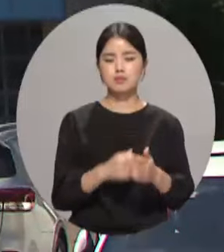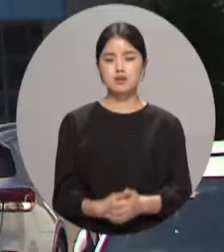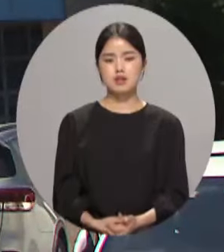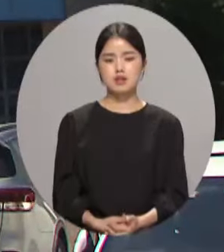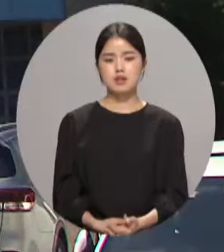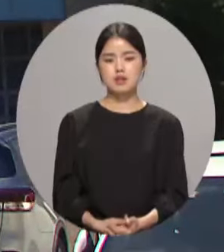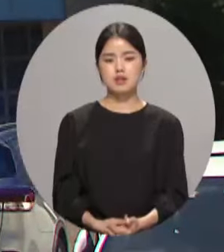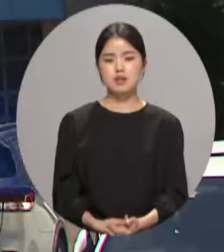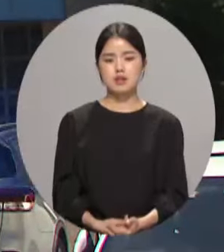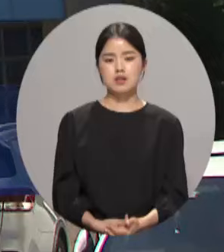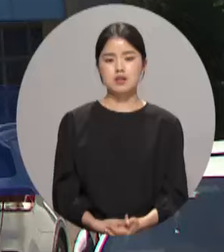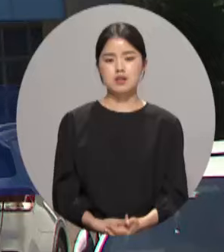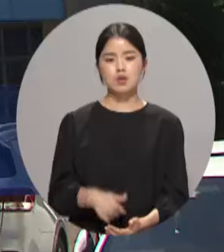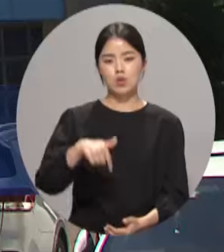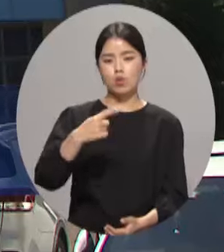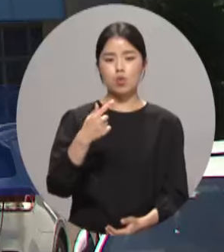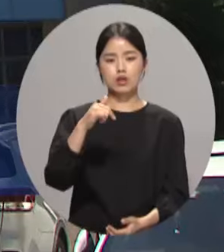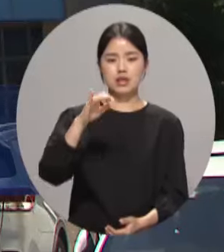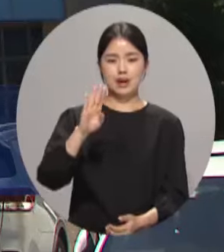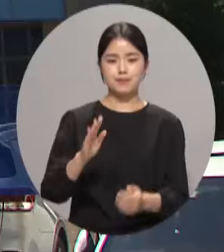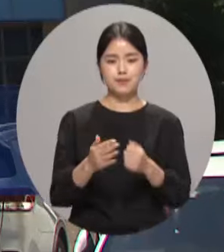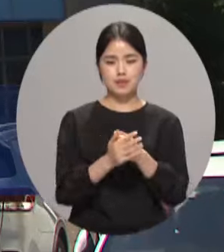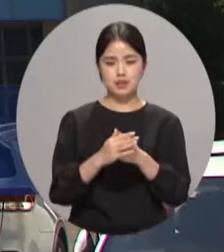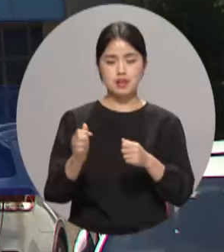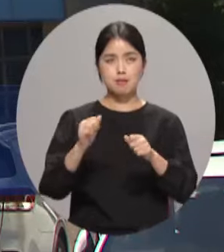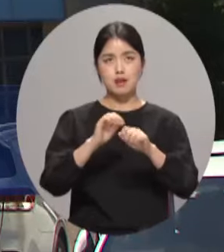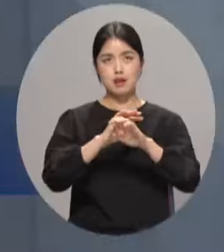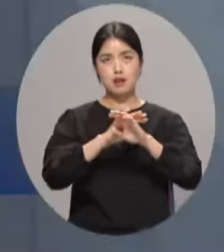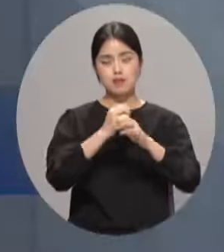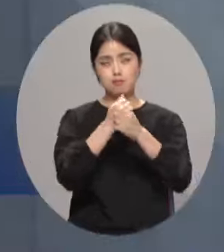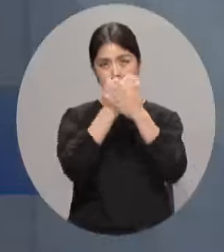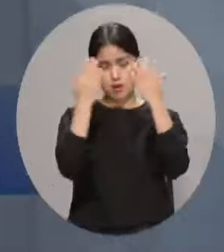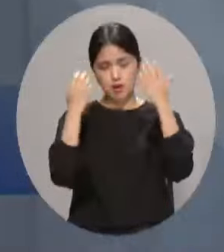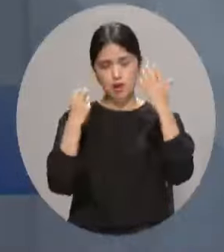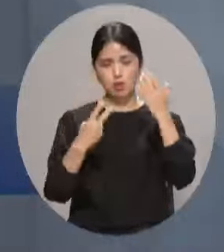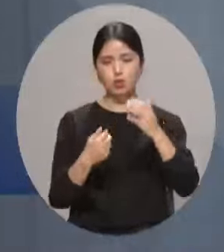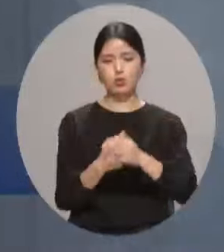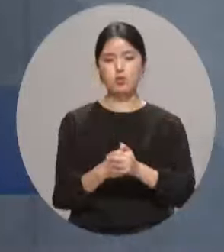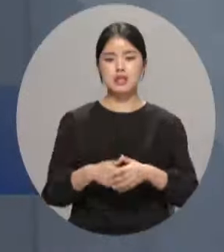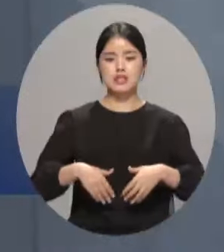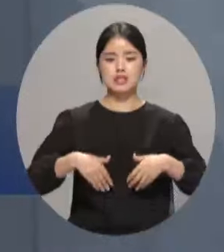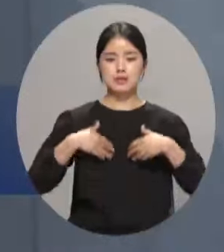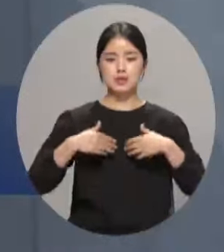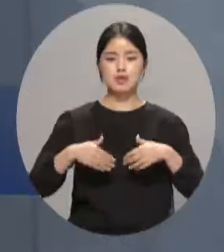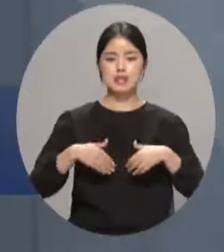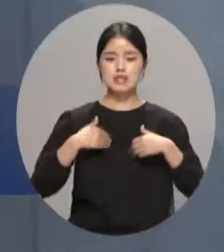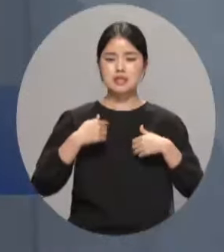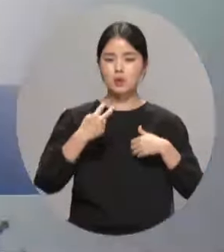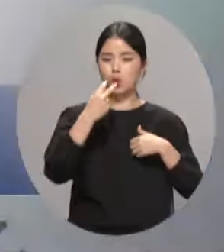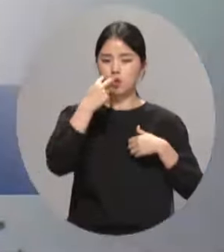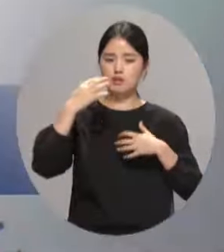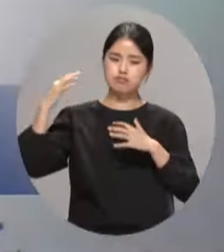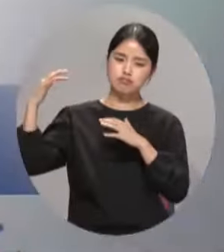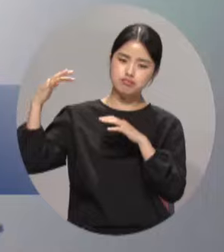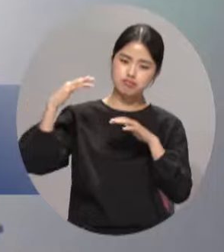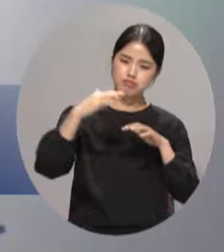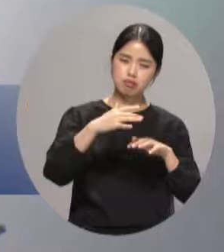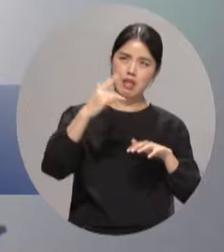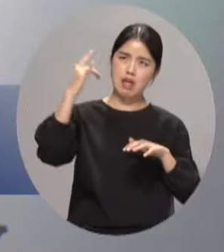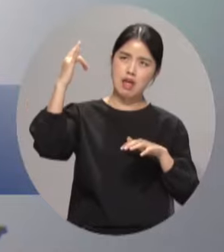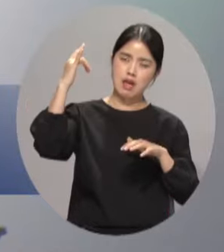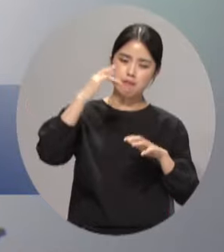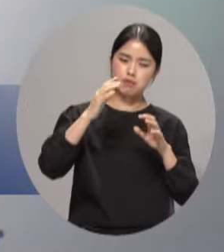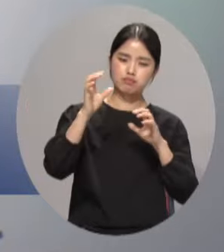고기압 영향권에서 대체로 맑은 날씨가 지속되고 남쪽에 따뜻한 공기가 유입되고 햇볕이